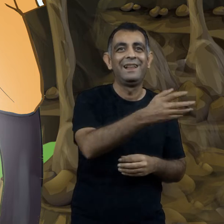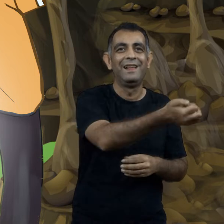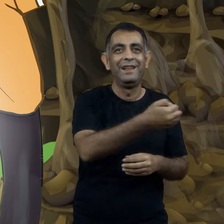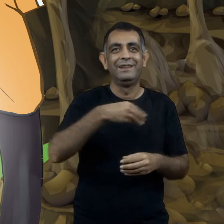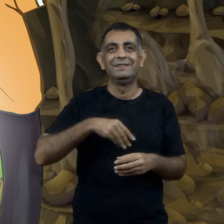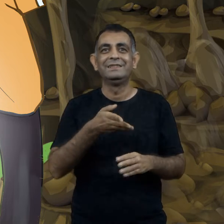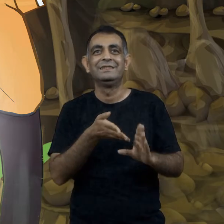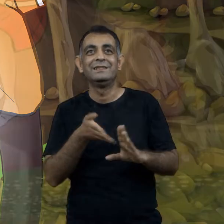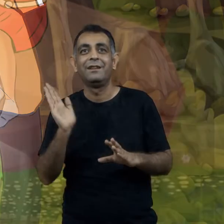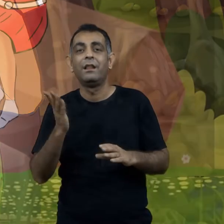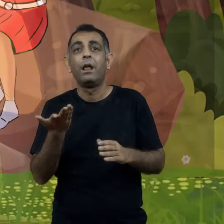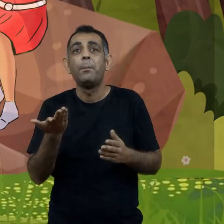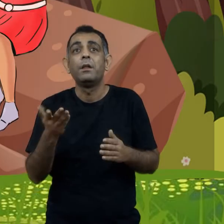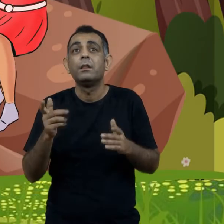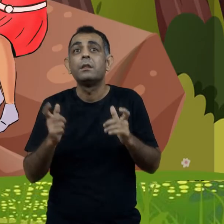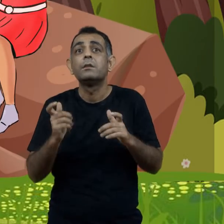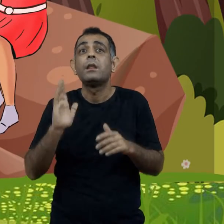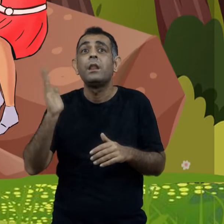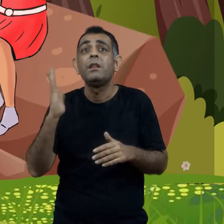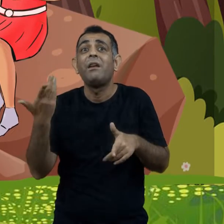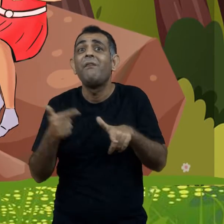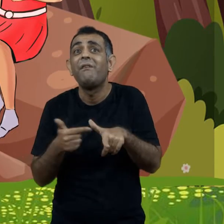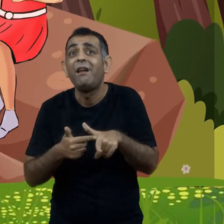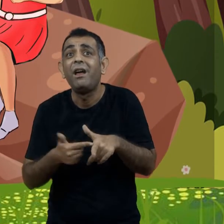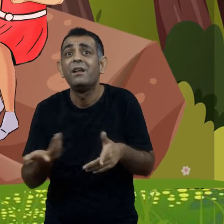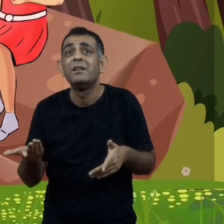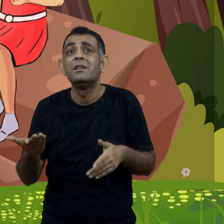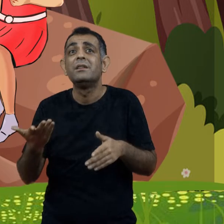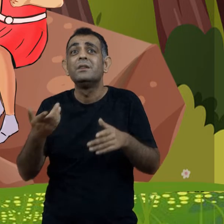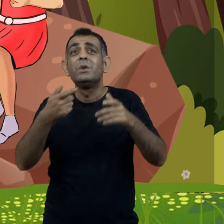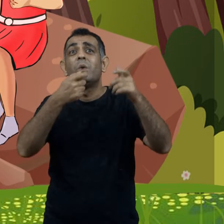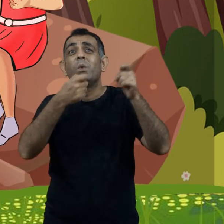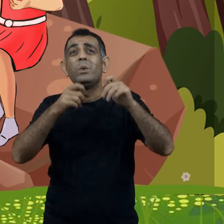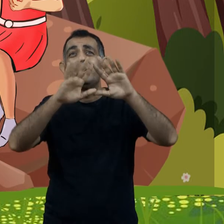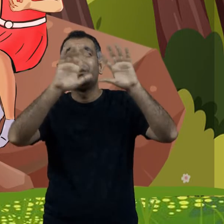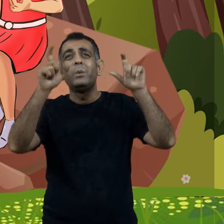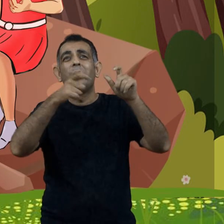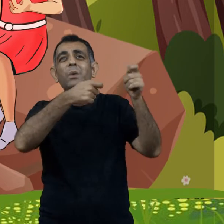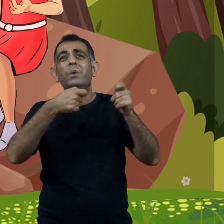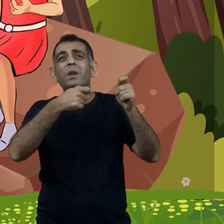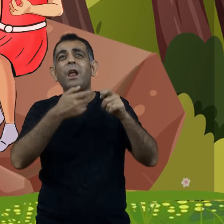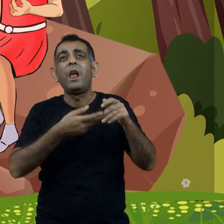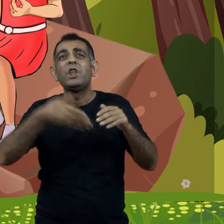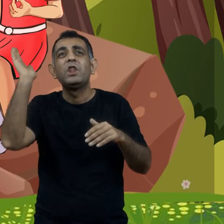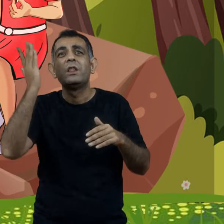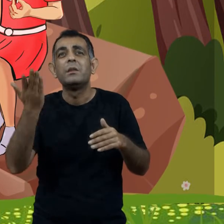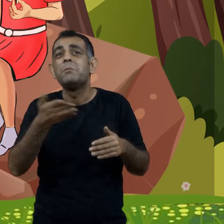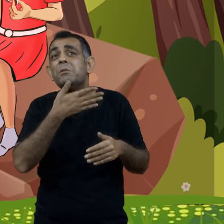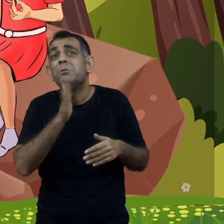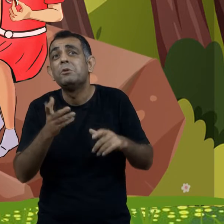ederek mağaradan çıktılar. Nasıl geri döneceğiz Ferhat? Gökkuşağı uçurtması da